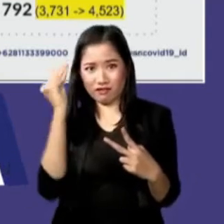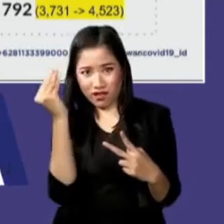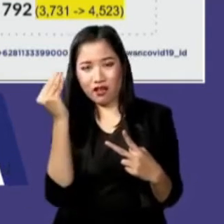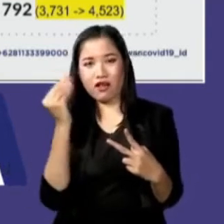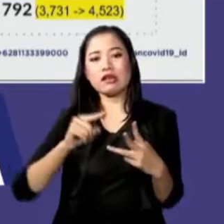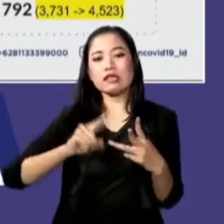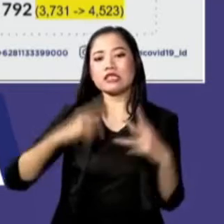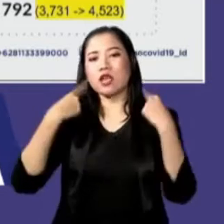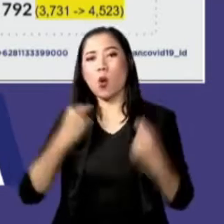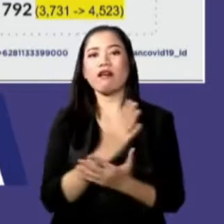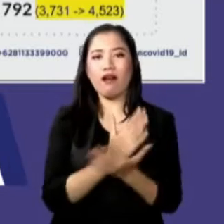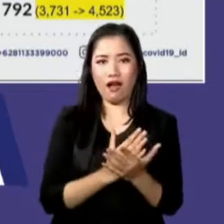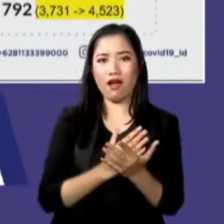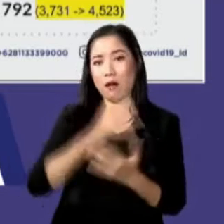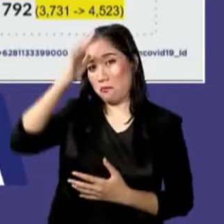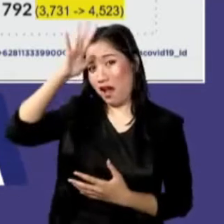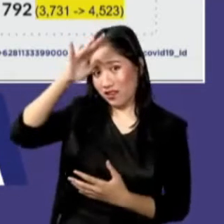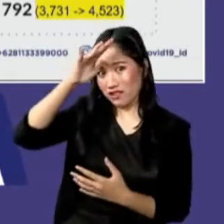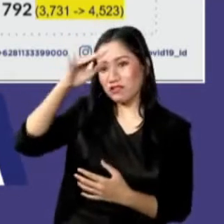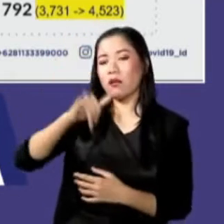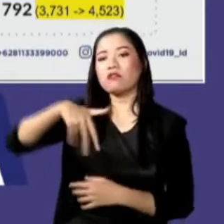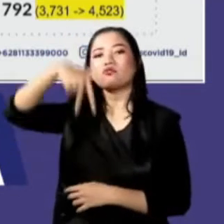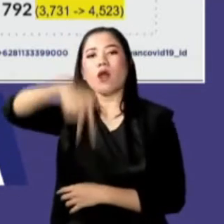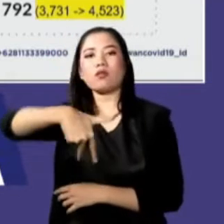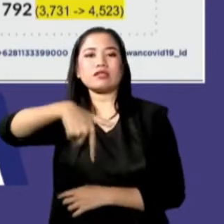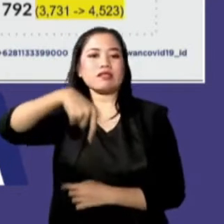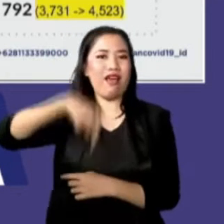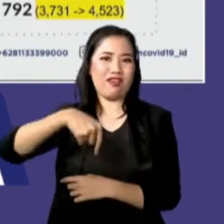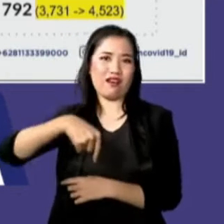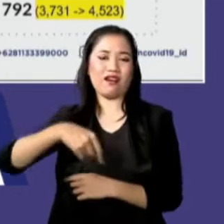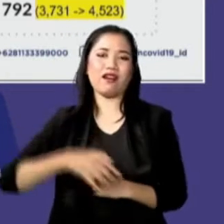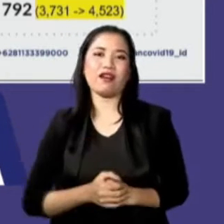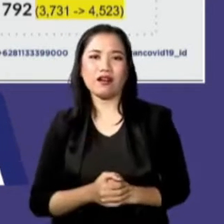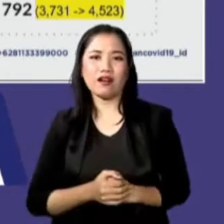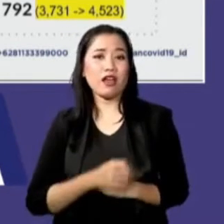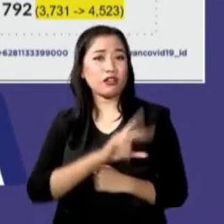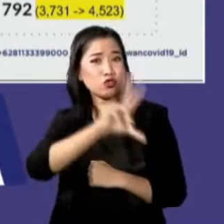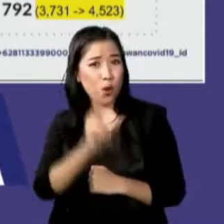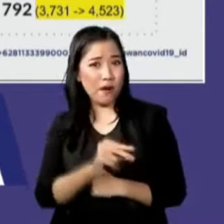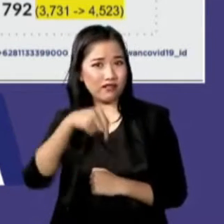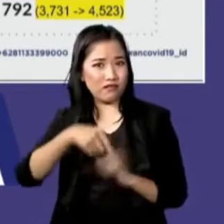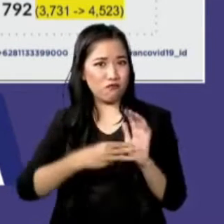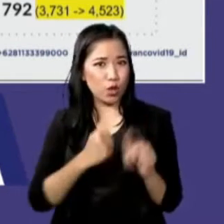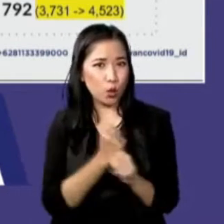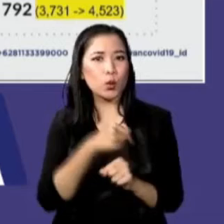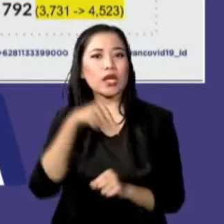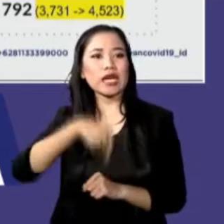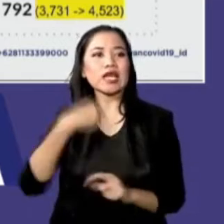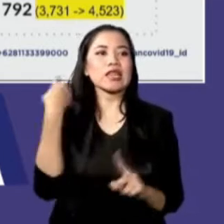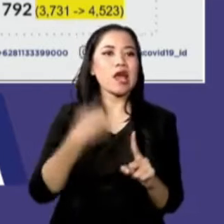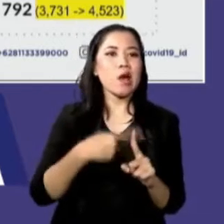Jakarta, Jawa Tengah, Bali, dan Sulawesi Selatan. Jawa Barat pada minggu ini naik